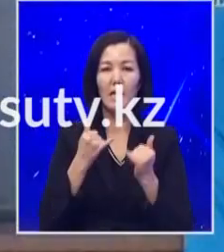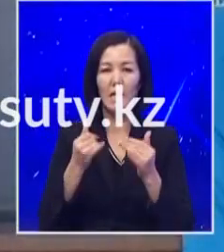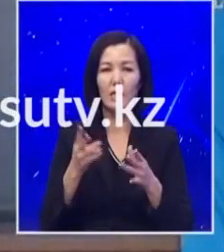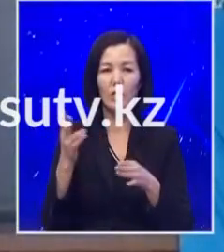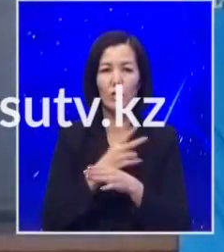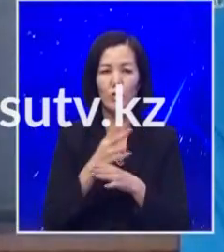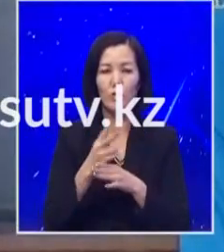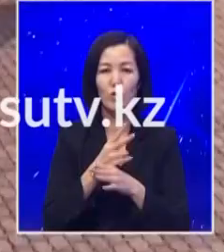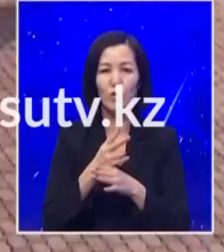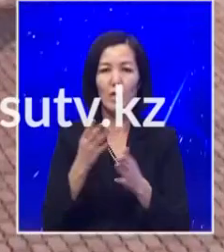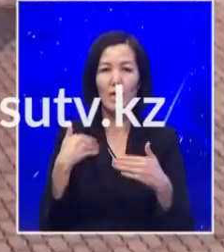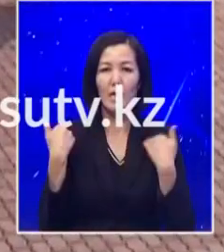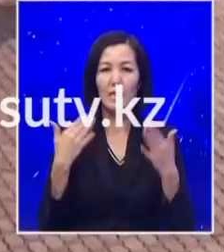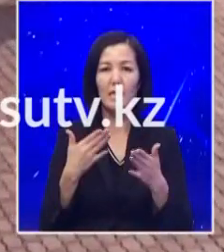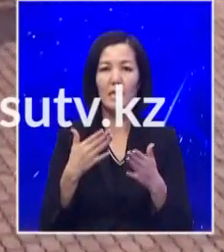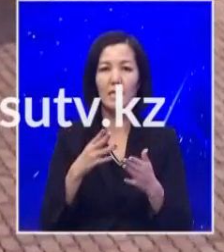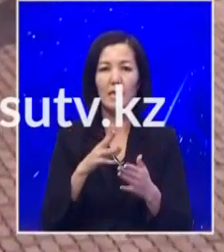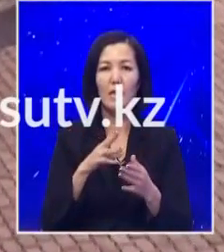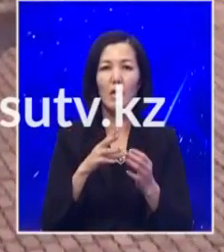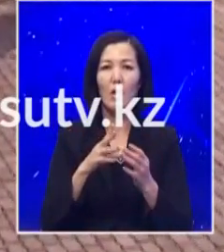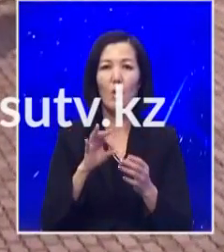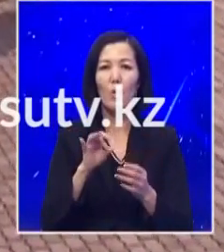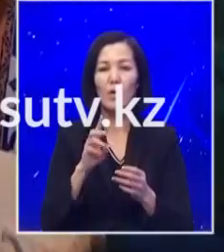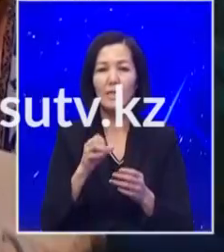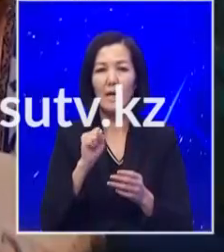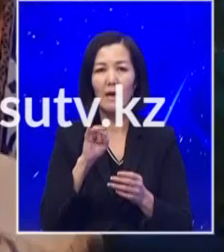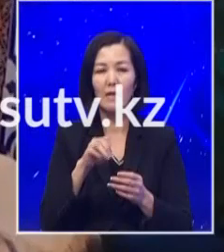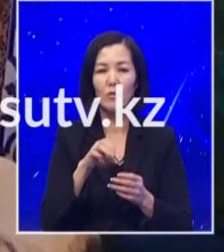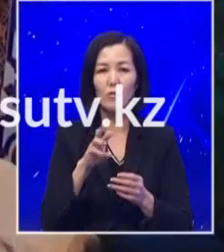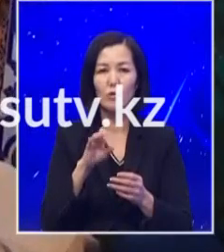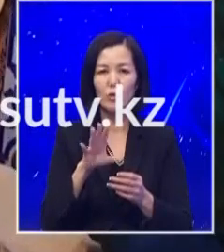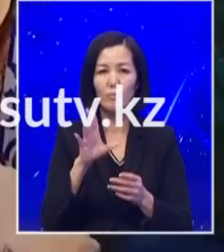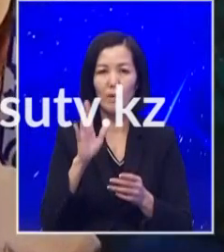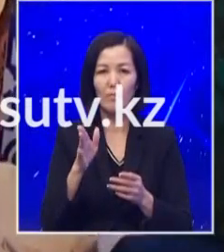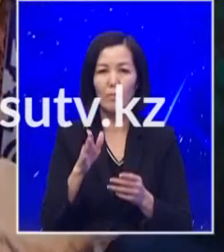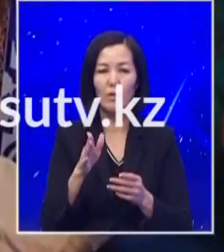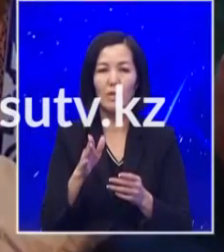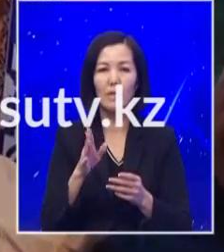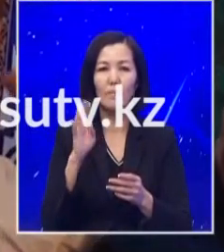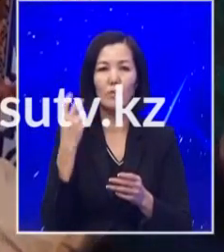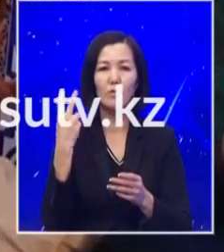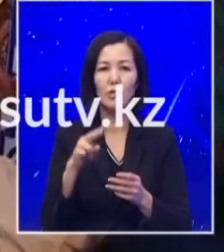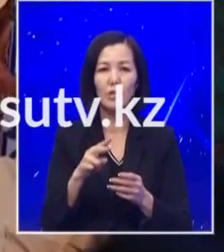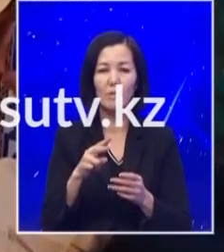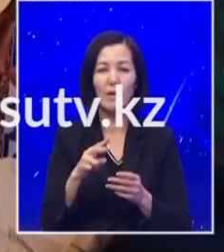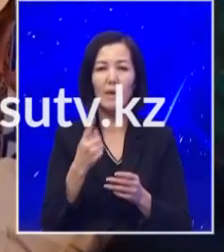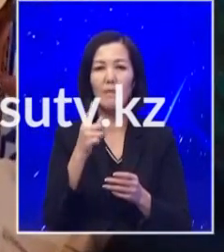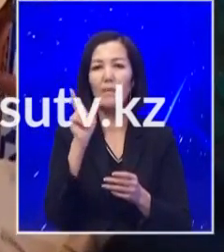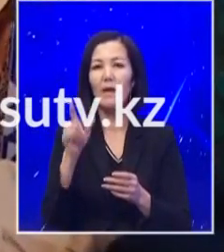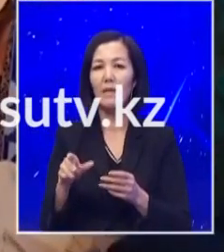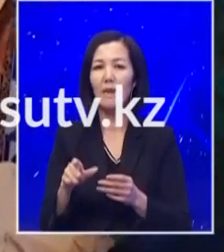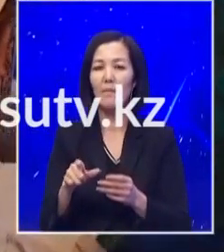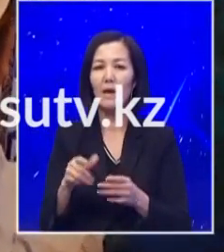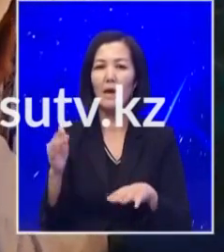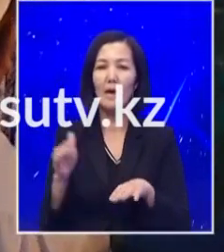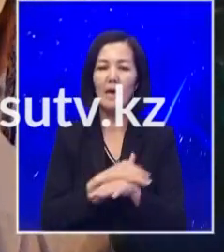айт мамырдың 13-інде тойланады. Құлшылық қылып сауапты іске амалға асқан көпшілік тір жан басына 420